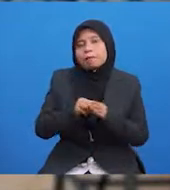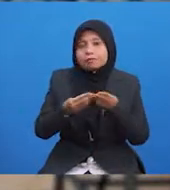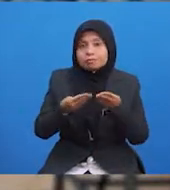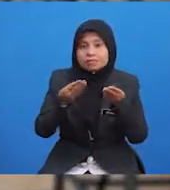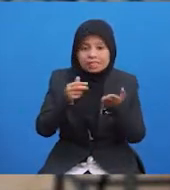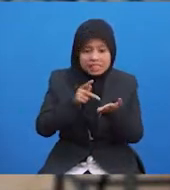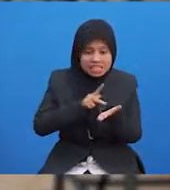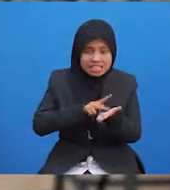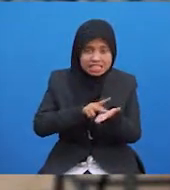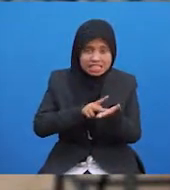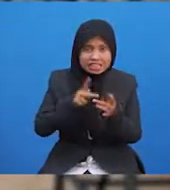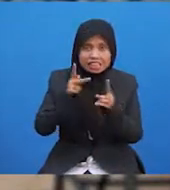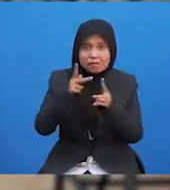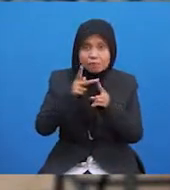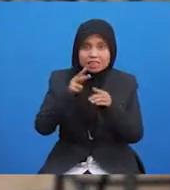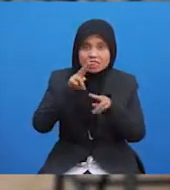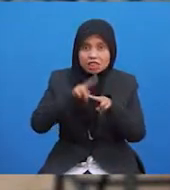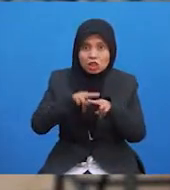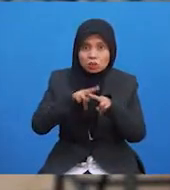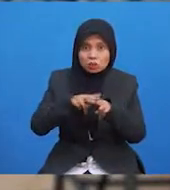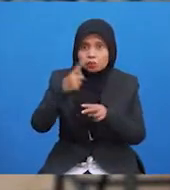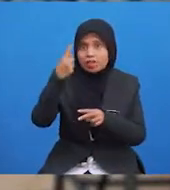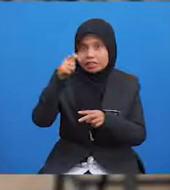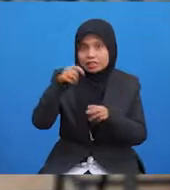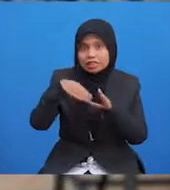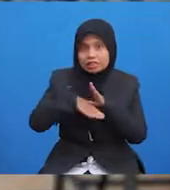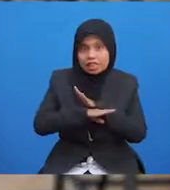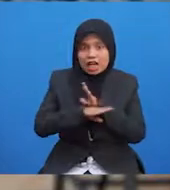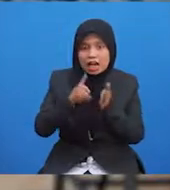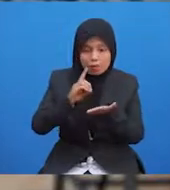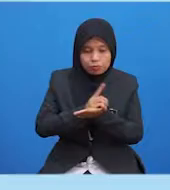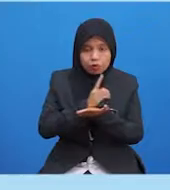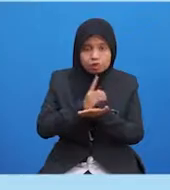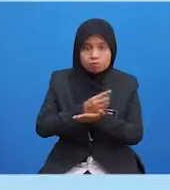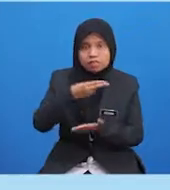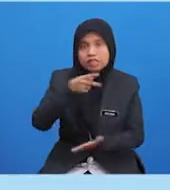kesan kepada kedudukan teks dalam dokumen HTML.